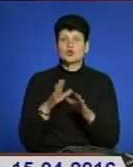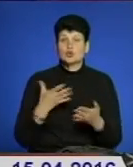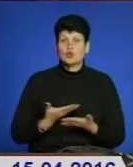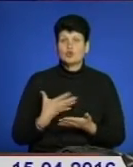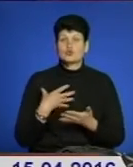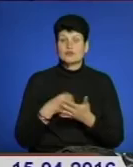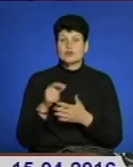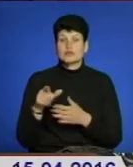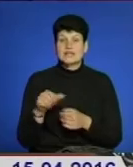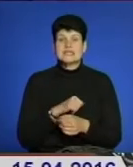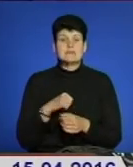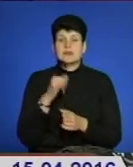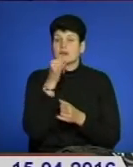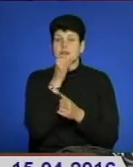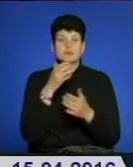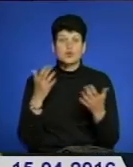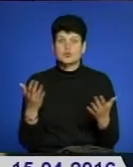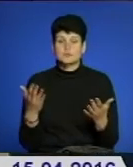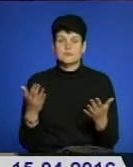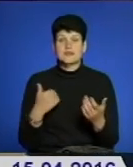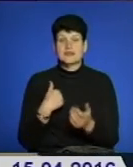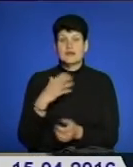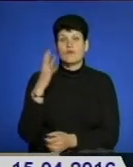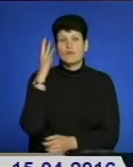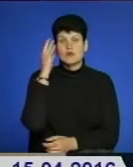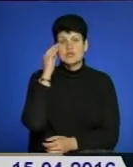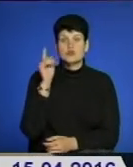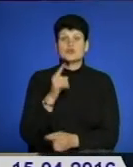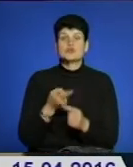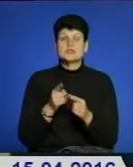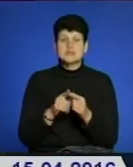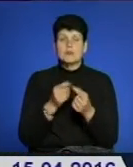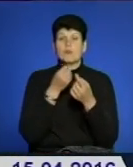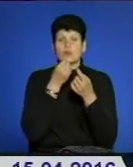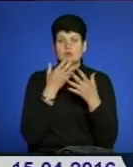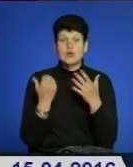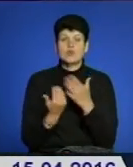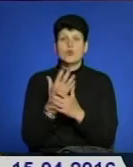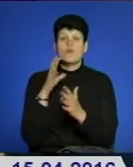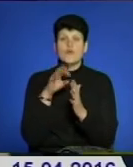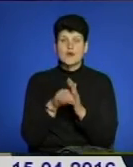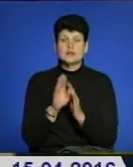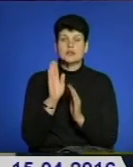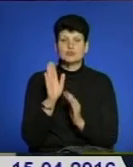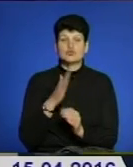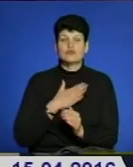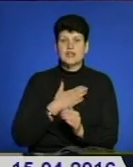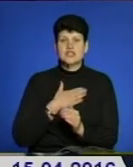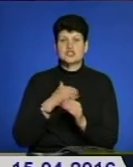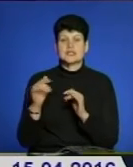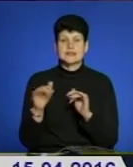самостійно вони уже не зможуть. Я вважаю, що це позитивні нововведення будуть в нашій